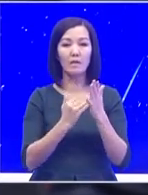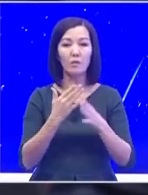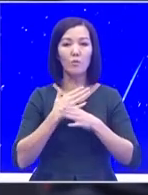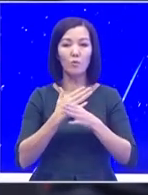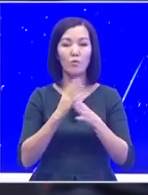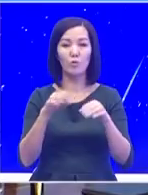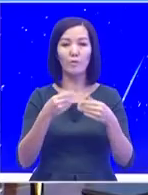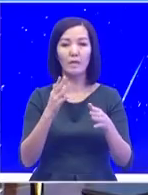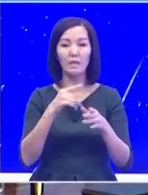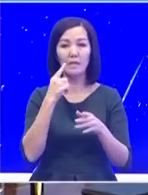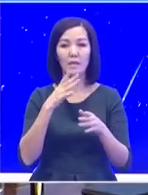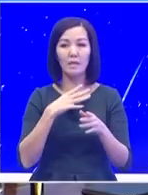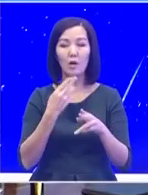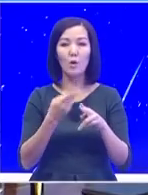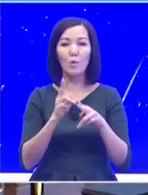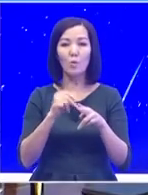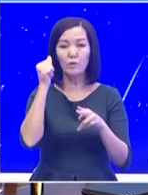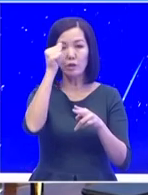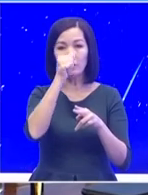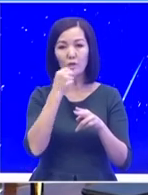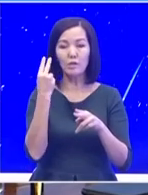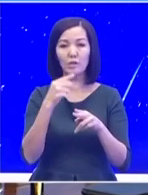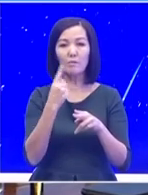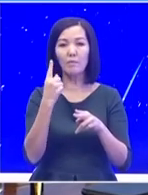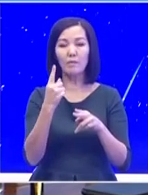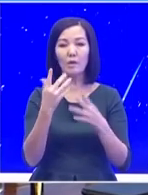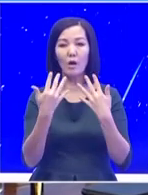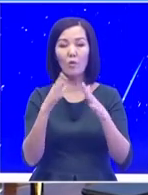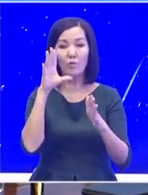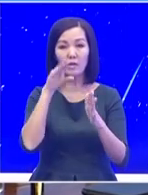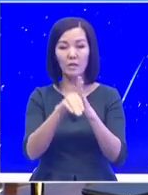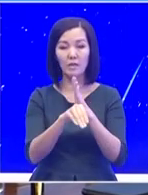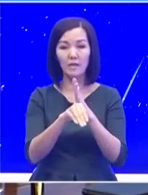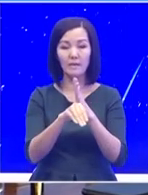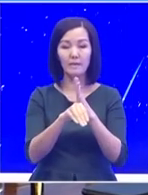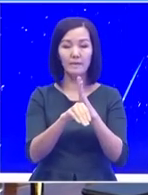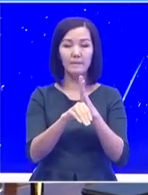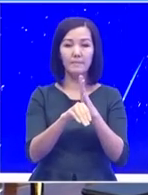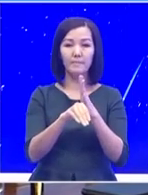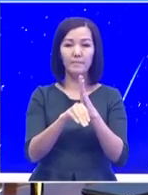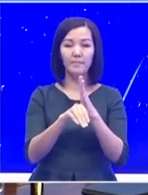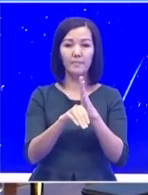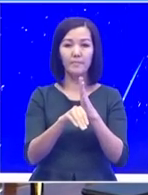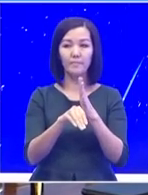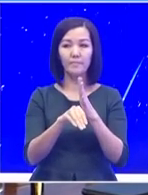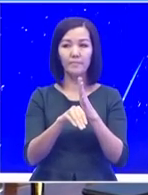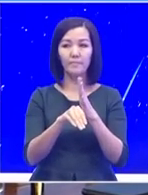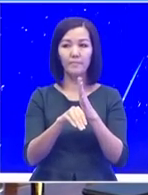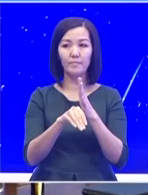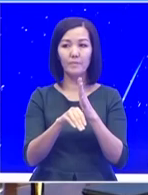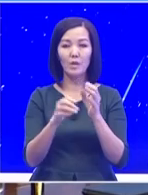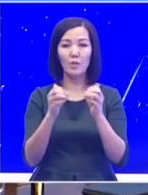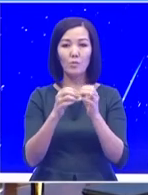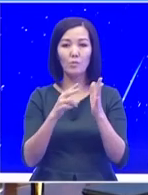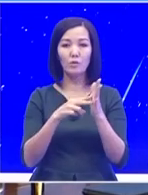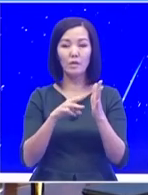көрсетілетінін айтты. Осы жылы 21 ауыл кірді. 21 ауыл. Насколько сол?